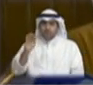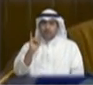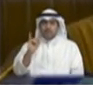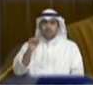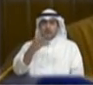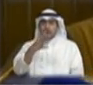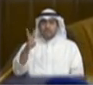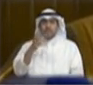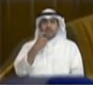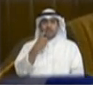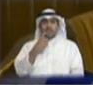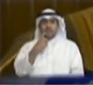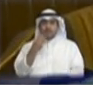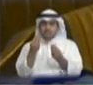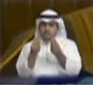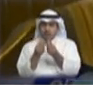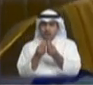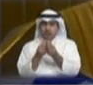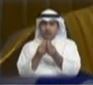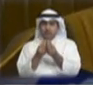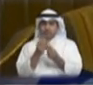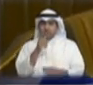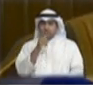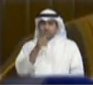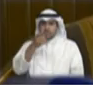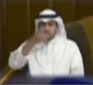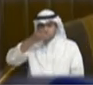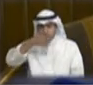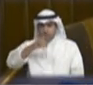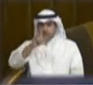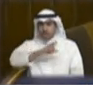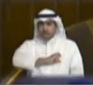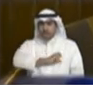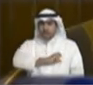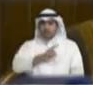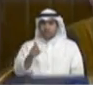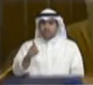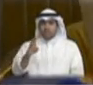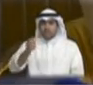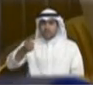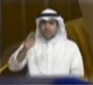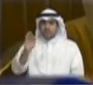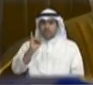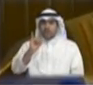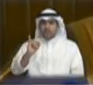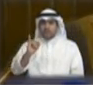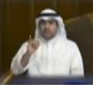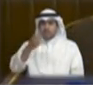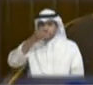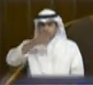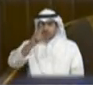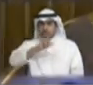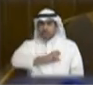سنة. أنا شخصيا أفقد جاسم محمد عبد المحسن